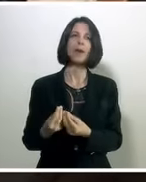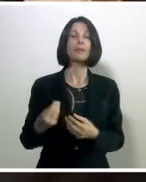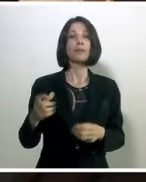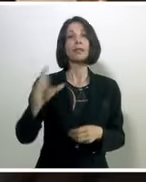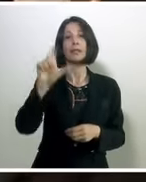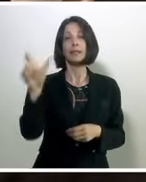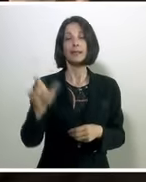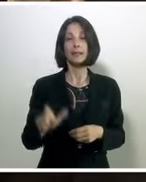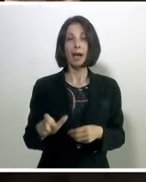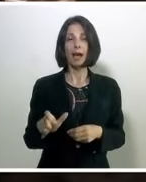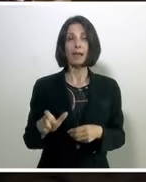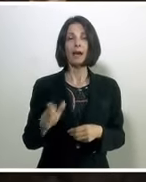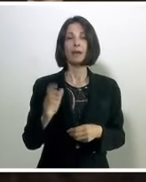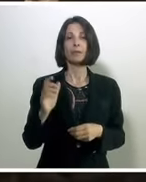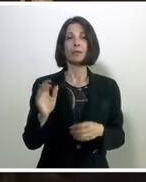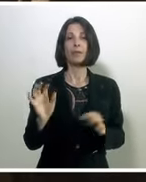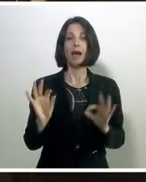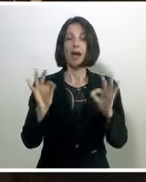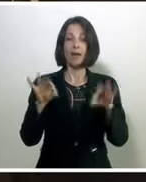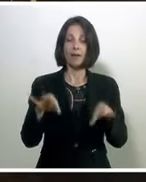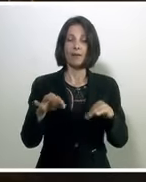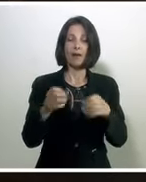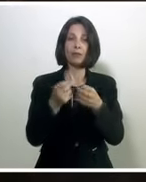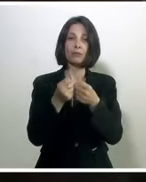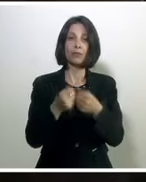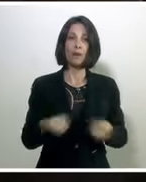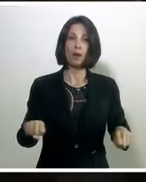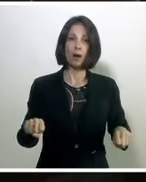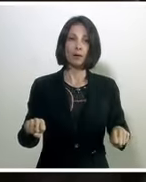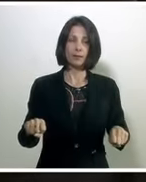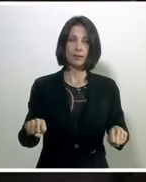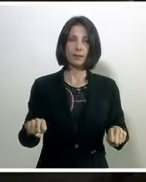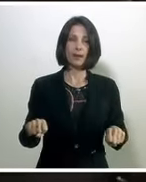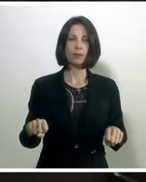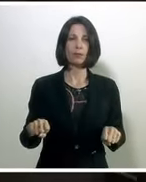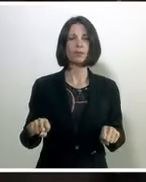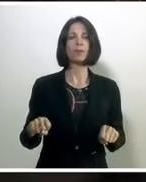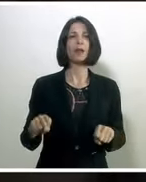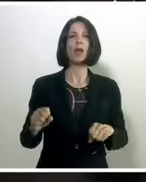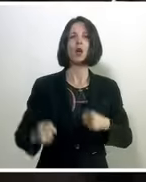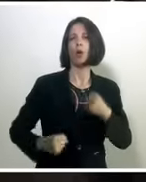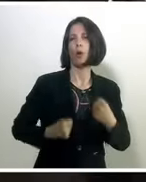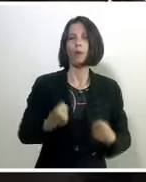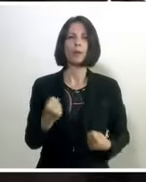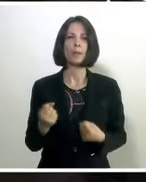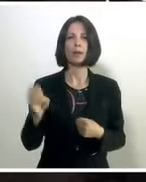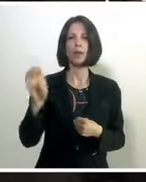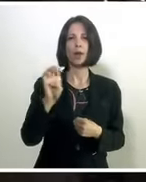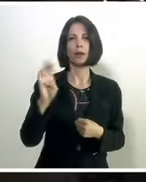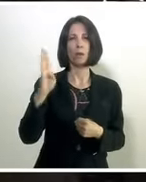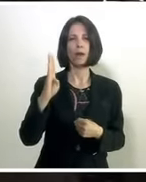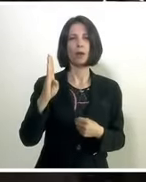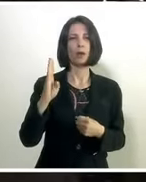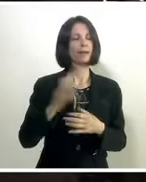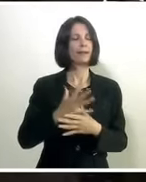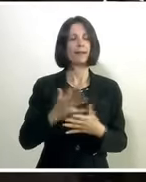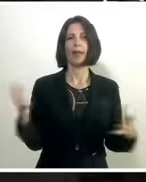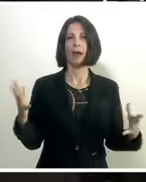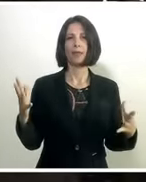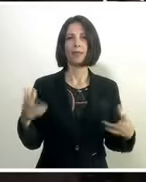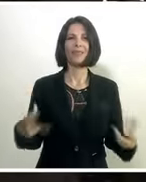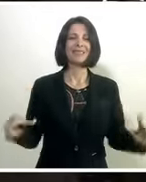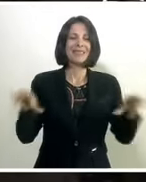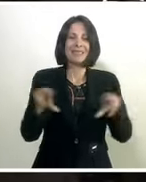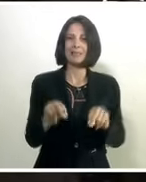una democrazia compiuta Il carisma di Berlinguer è stato grande e forse irrepetibile sarà il tempo a